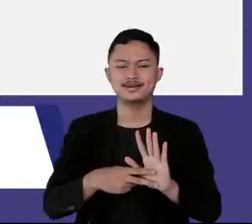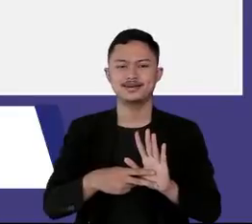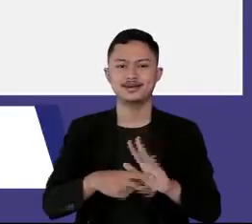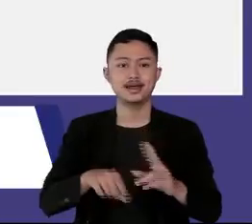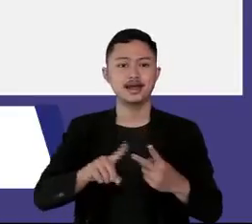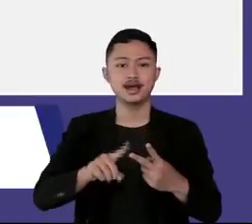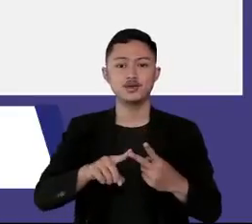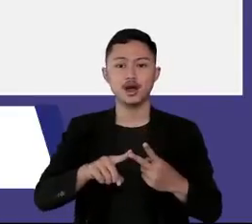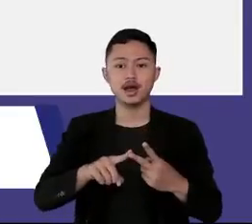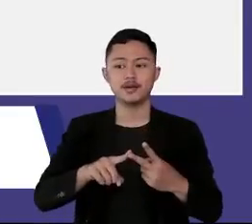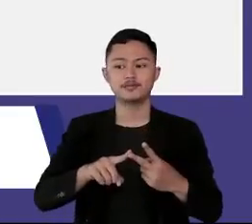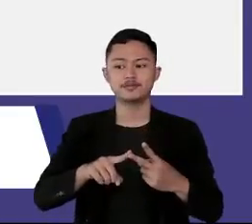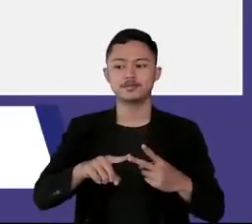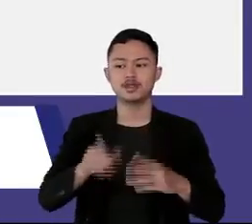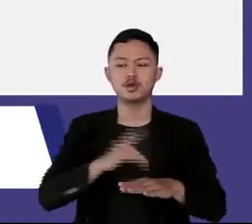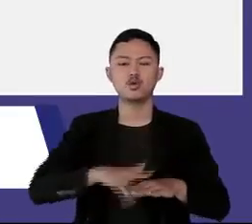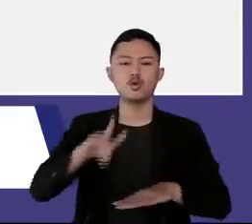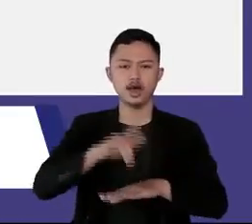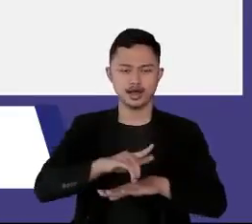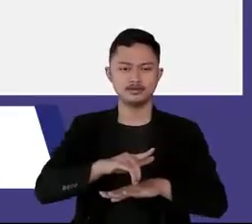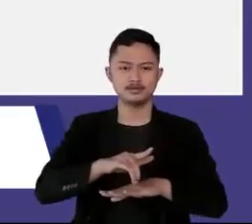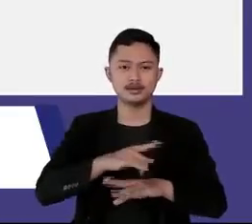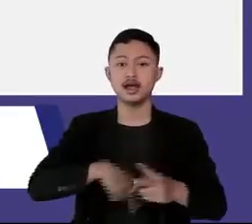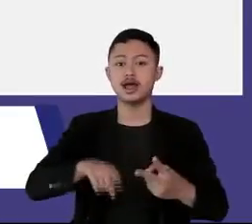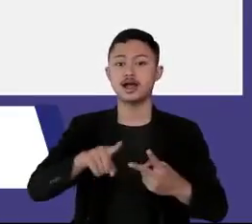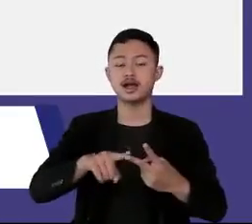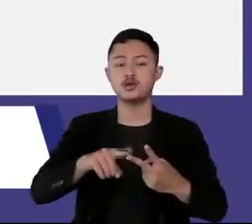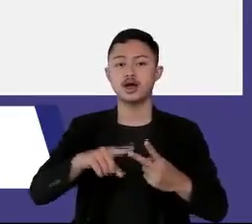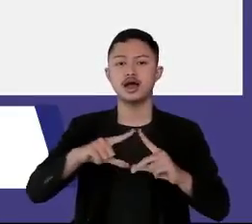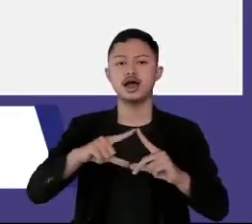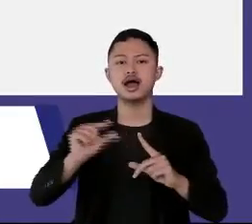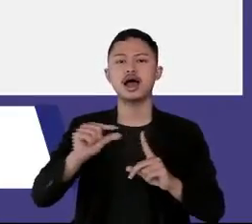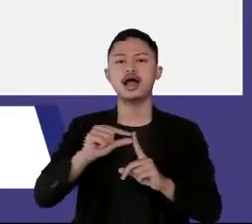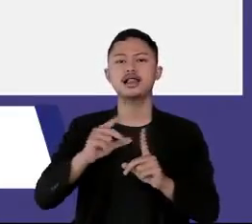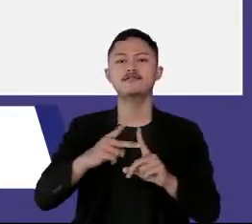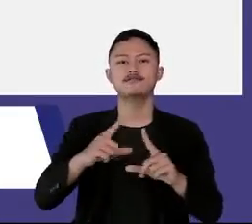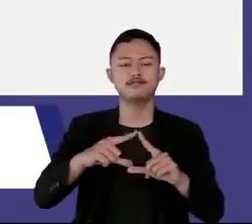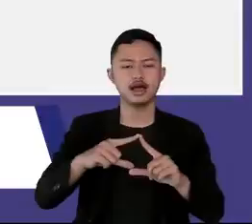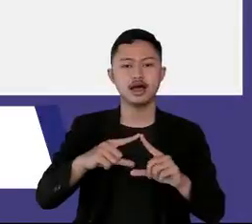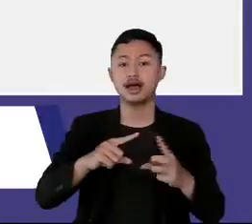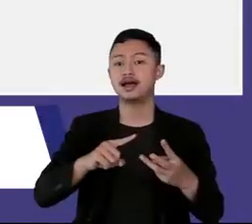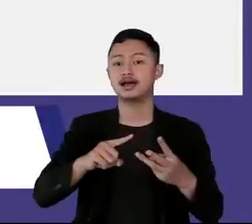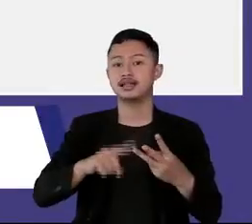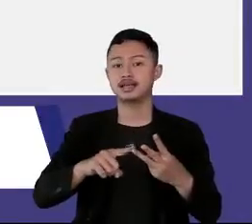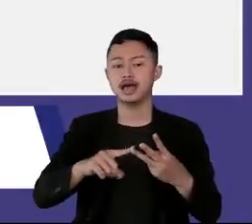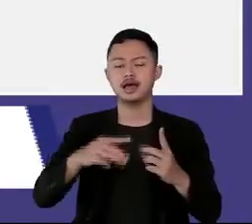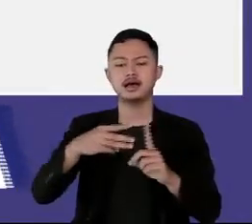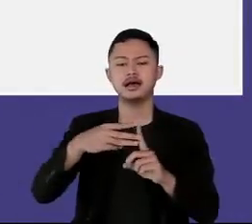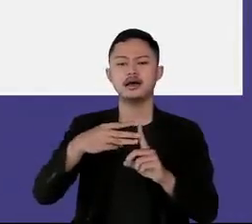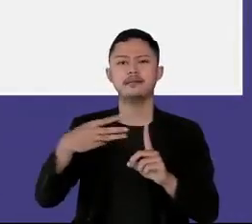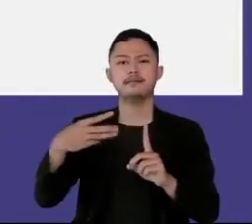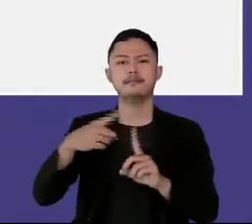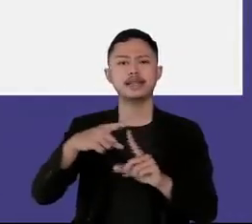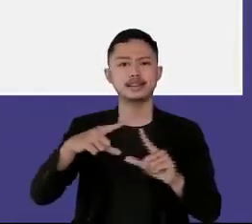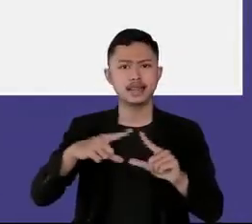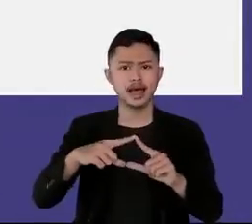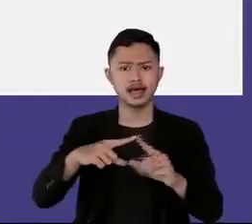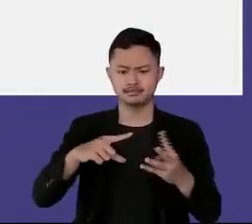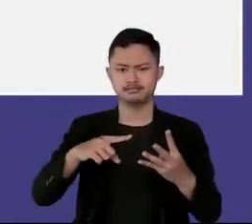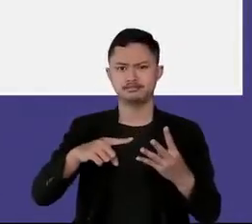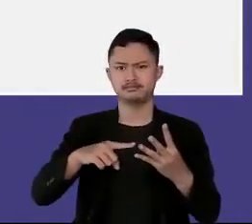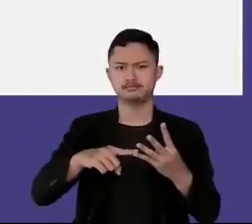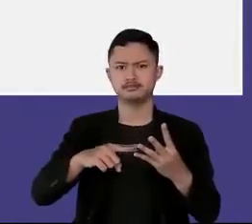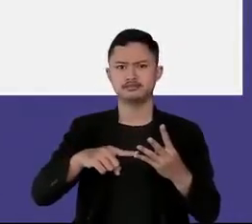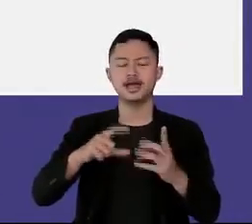ada Alfa itu yang muncul di Inggris kemudian beda yang diaplikasikan kemudian Delta